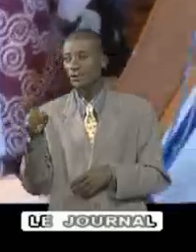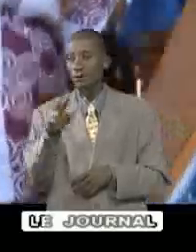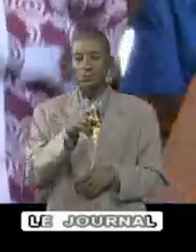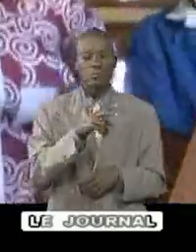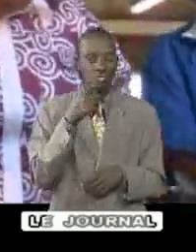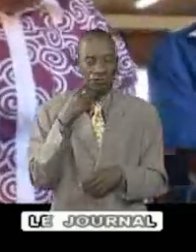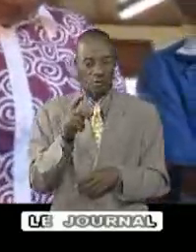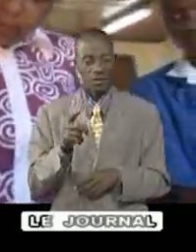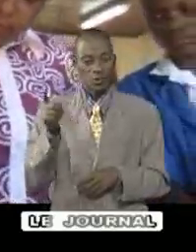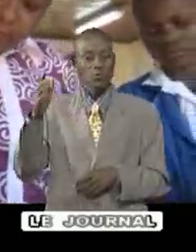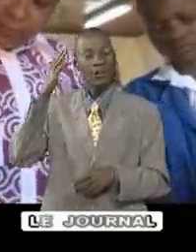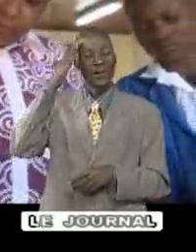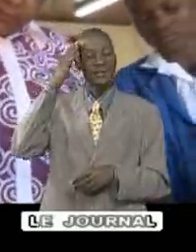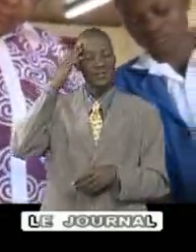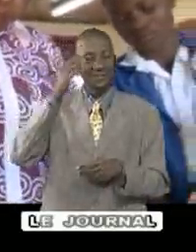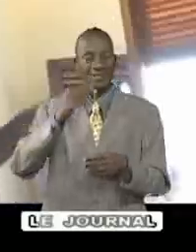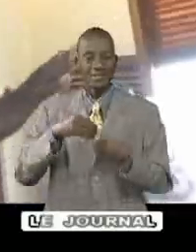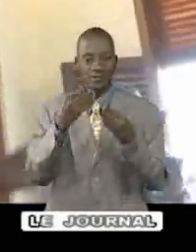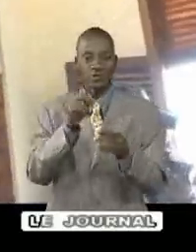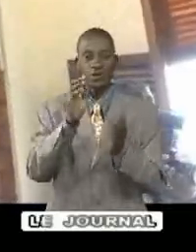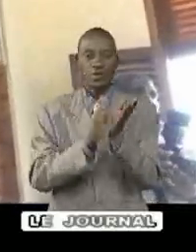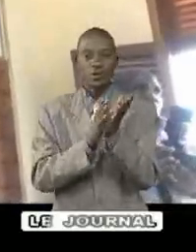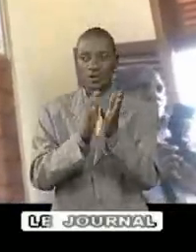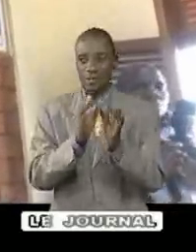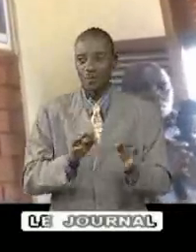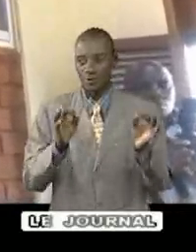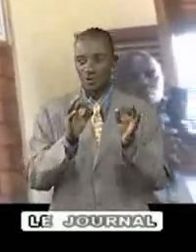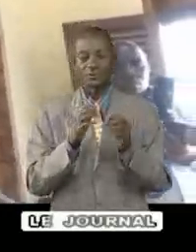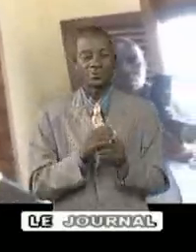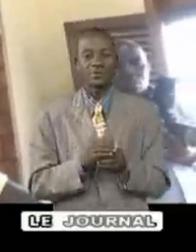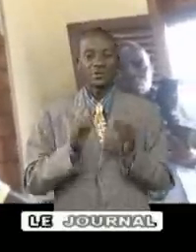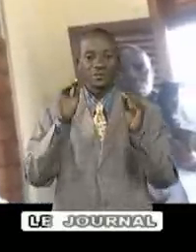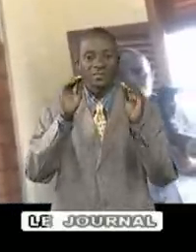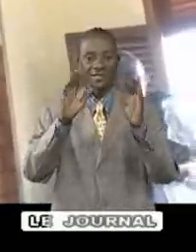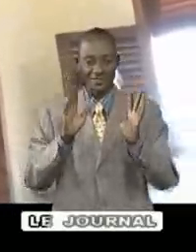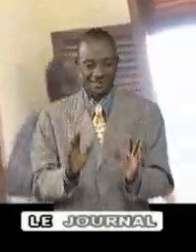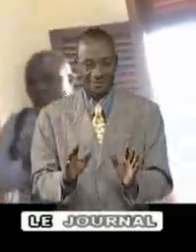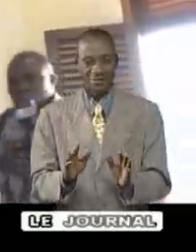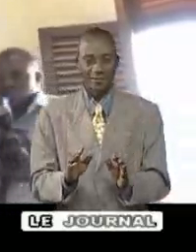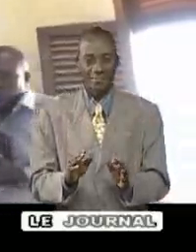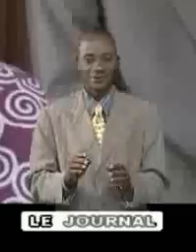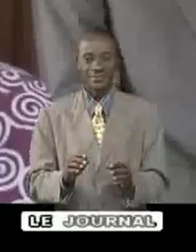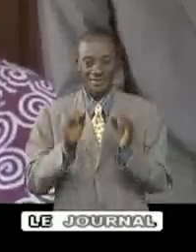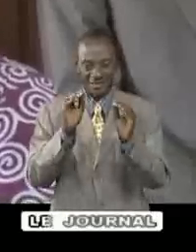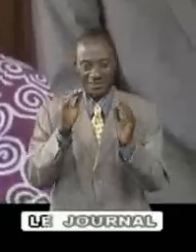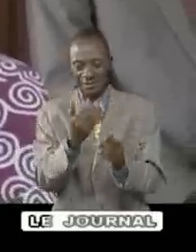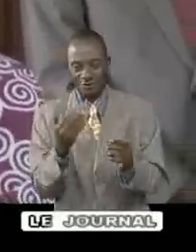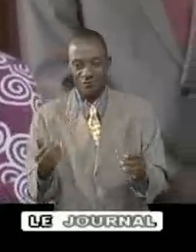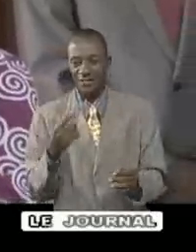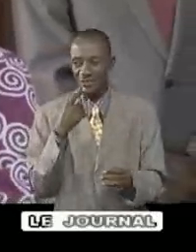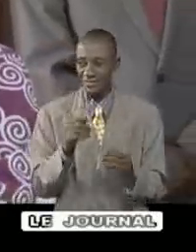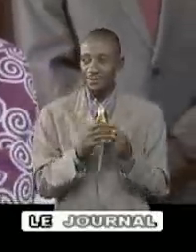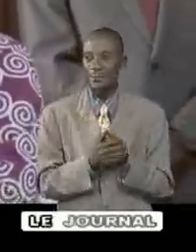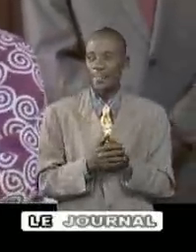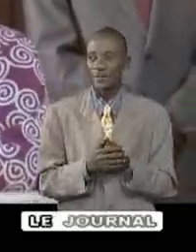école utile à la société. Alors, pour la maçonnerie avec des briques et des affaires, on utilise